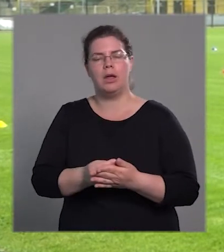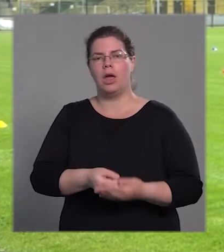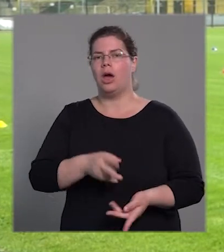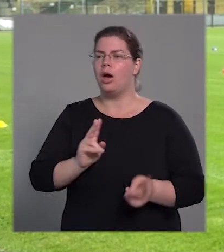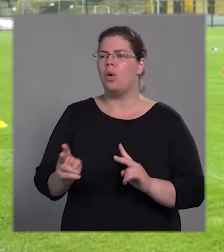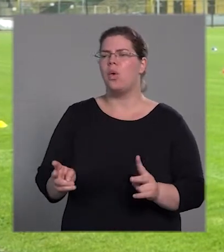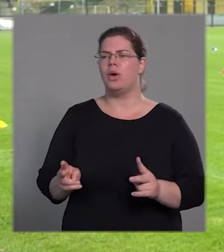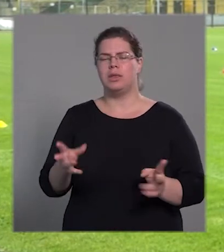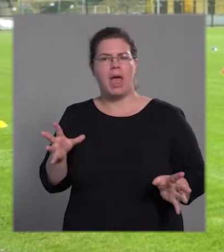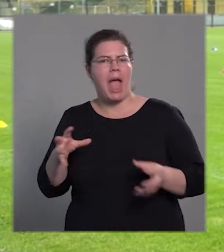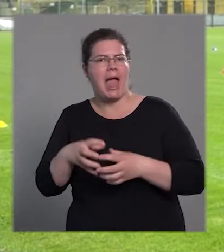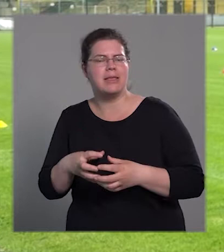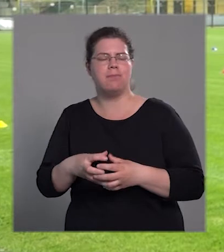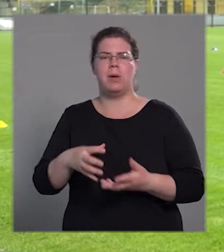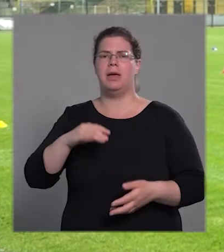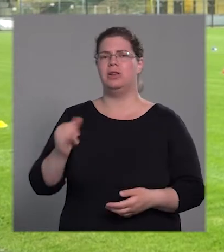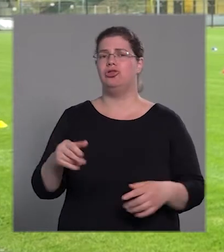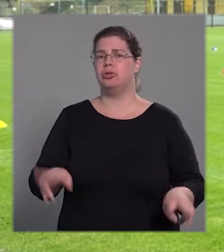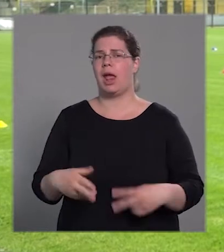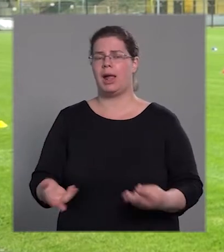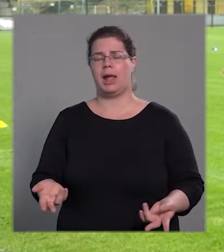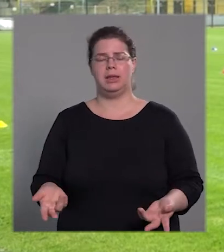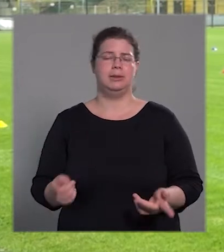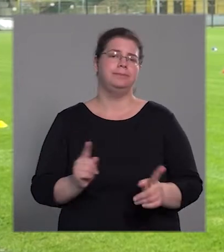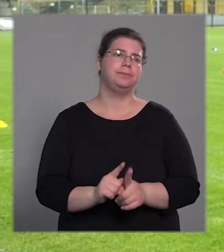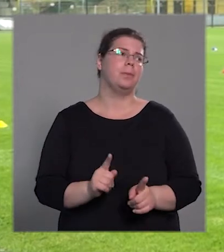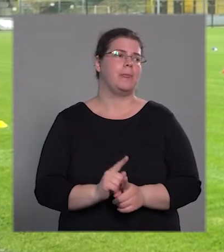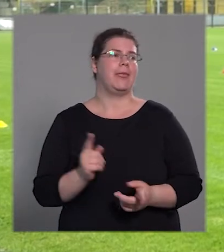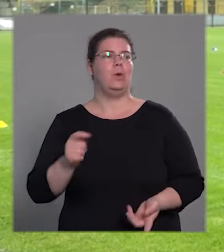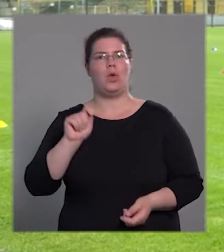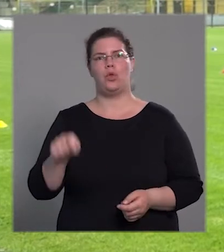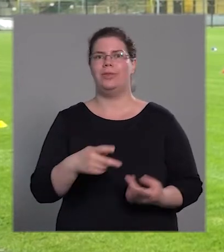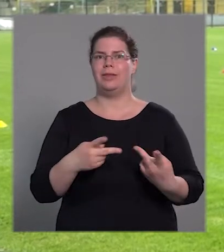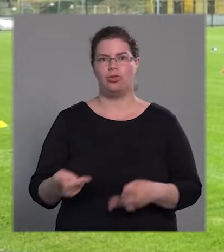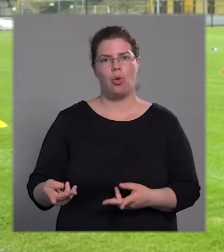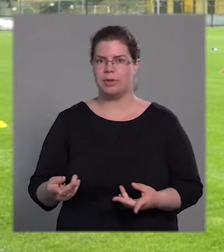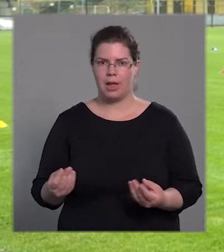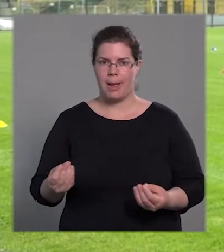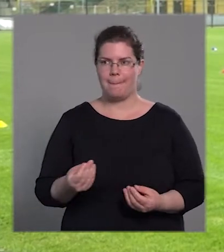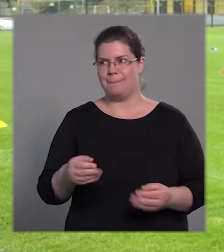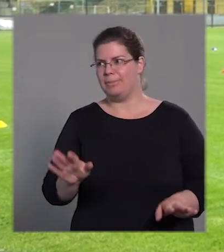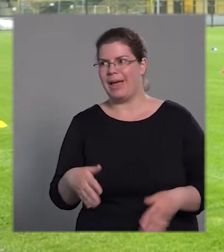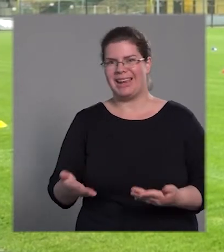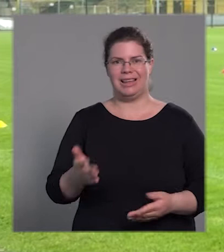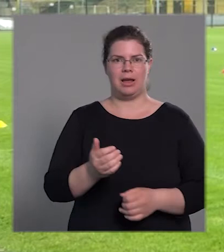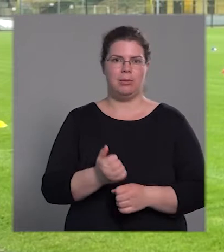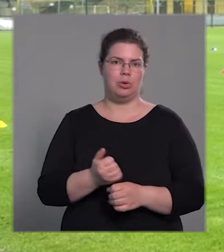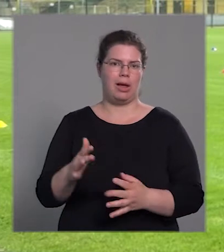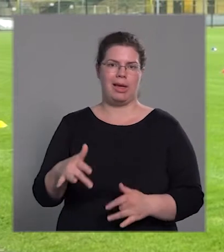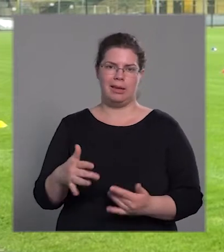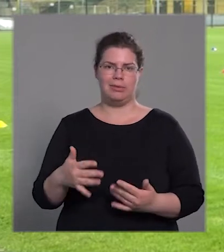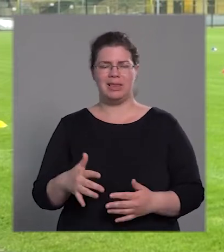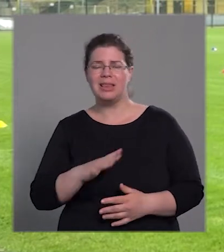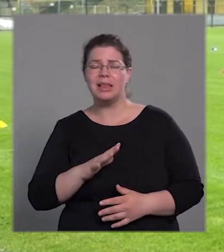hogy egybe maradjunk, és ne kelljen olyan döntéseket hozni, aki bárkinek a munkahelyét veszélyeztetni,